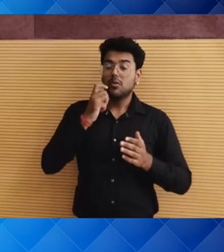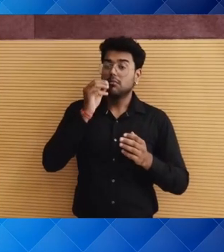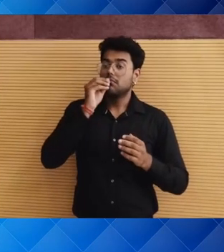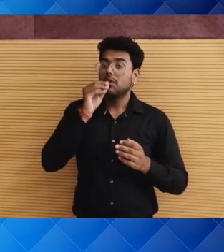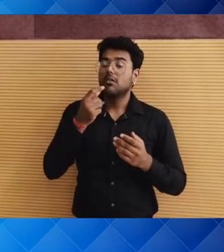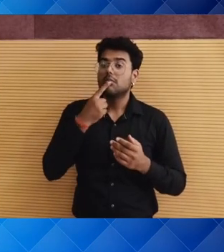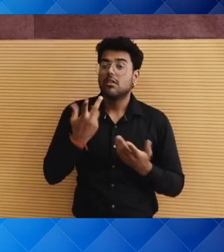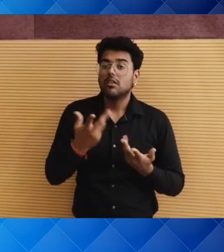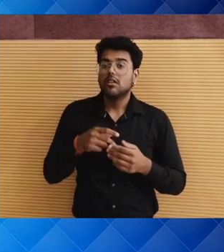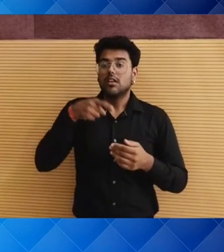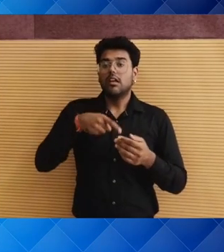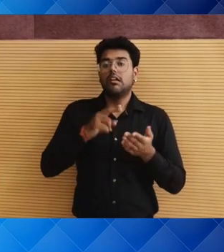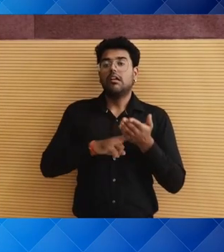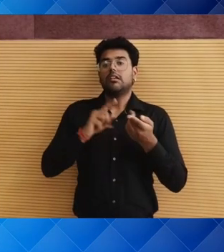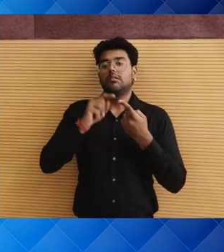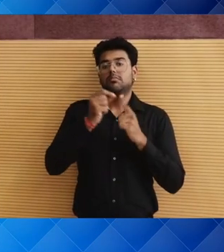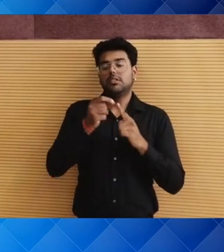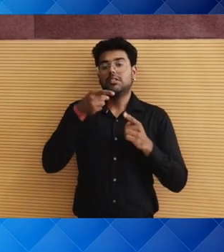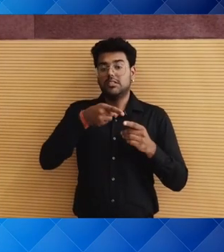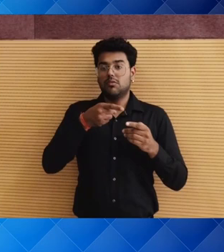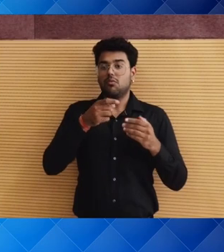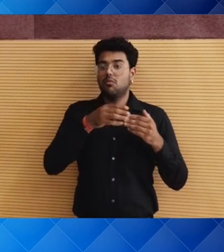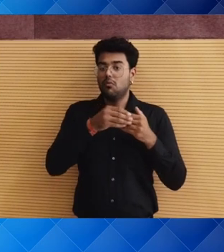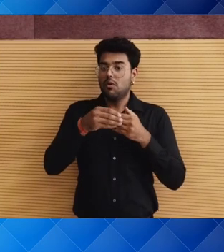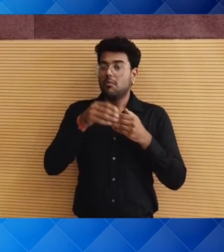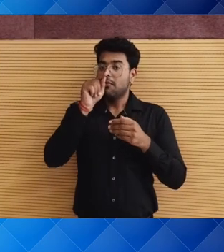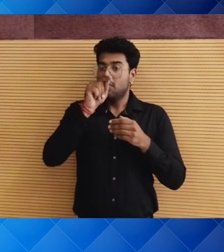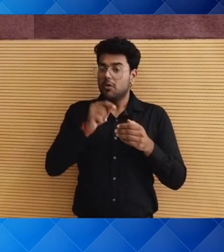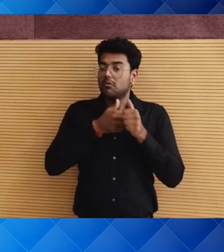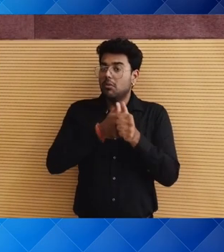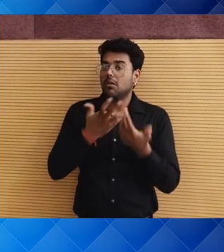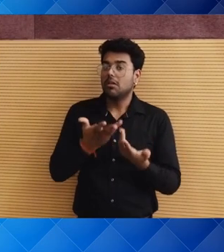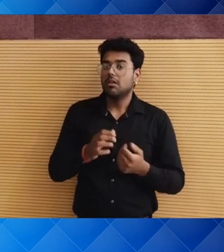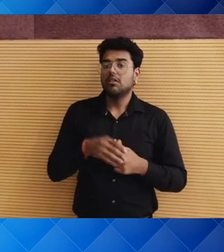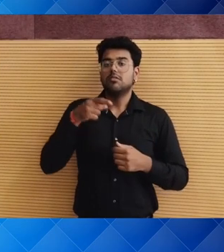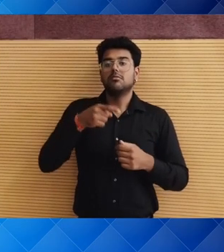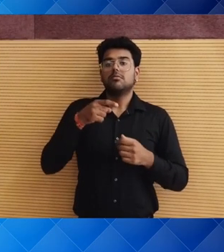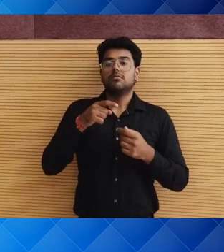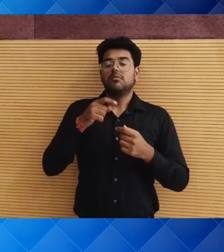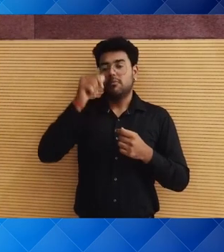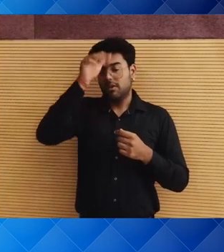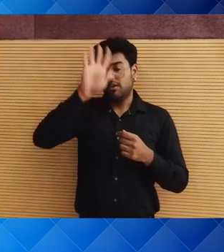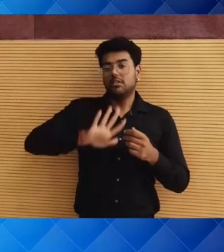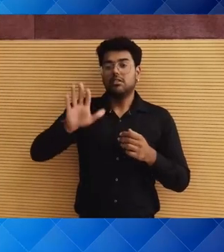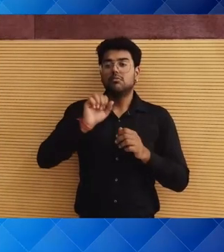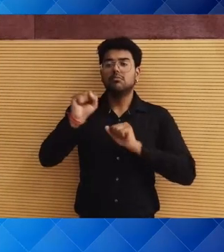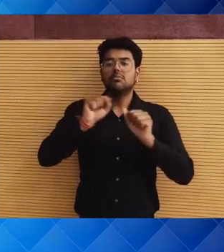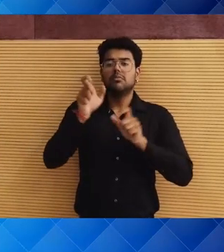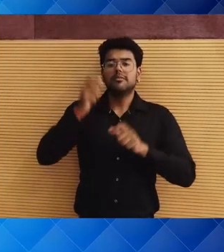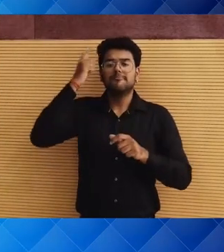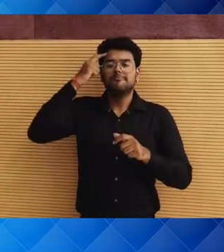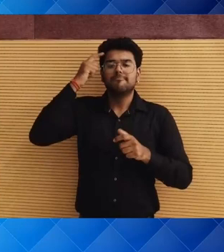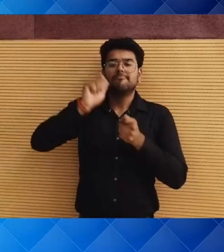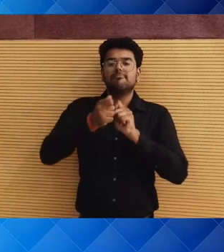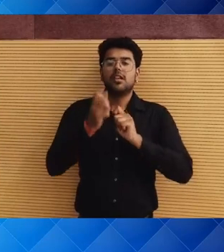हमें राष्ट्रीय शिक्षा नीति के माध्यम से भारत की पराधीन मानसिकता को निकालनी पड़ेगी।